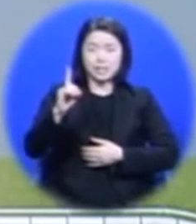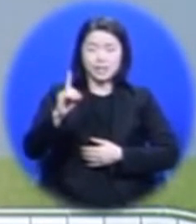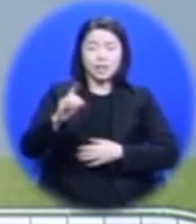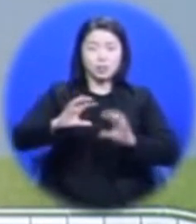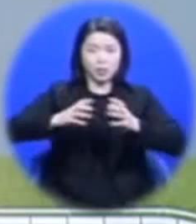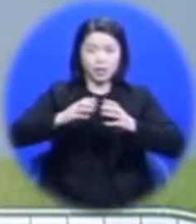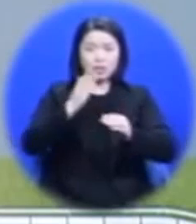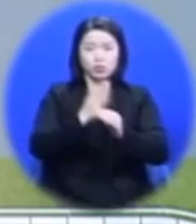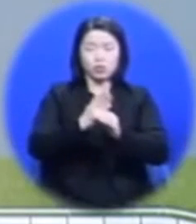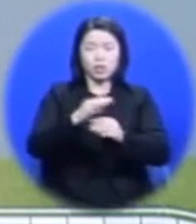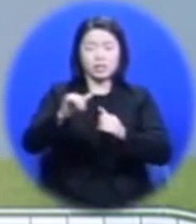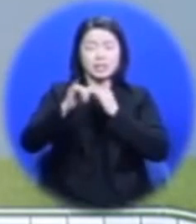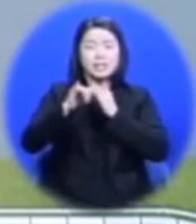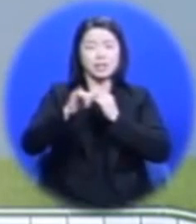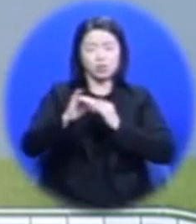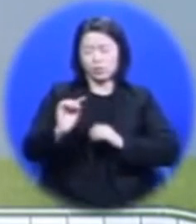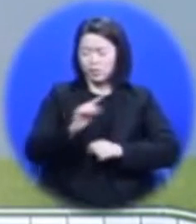높습니다.